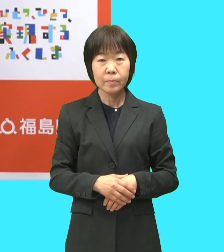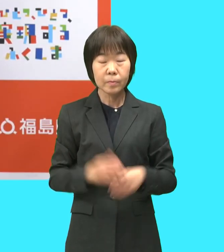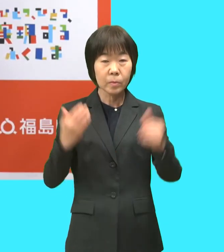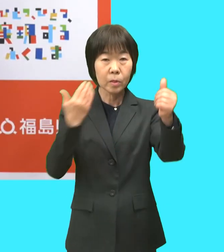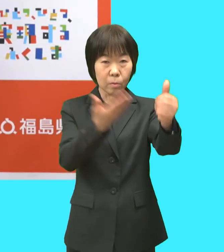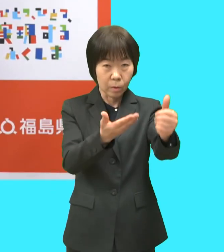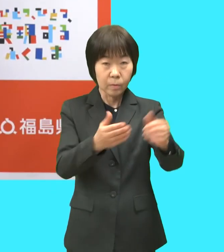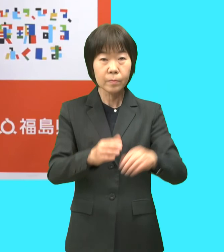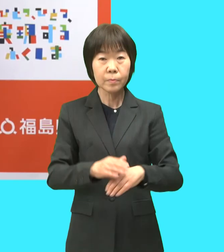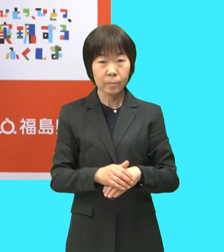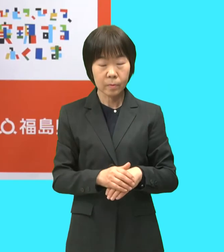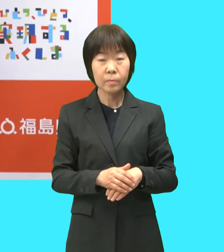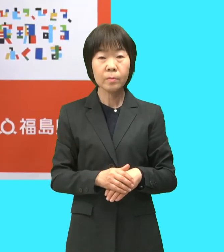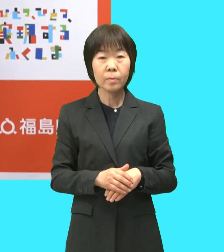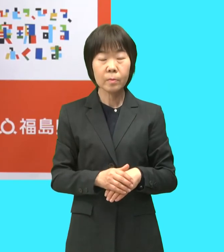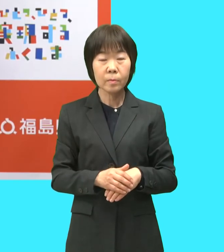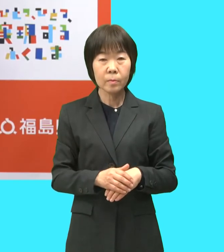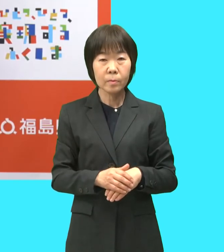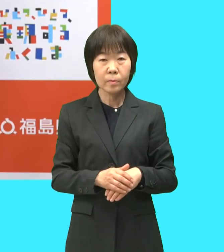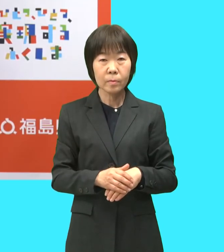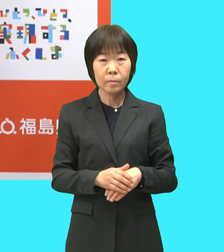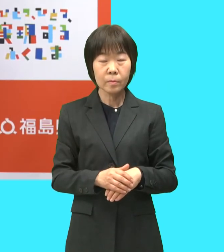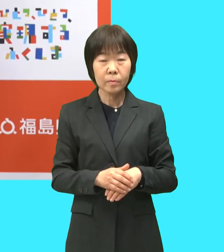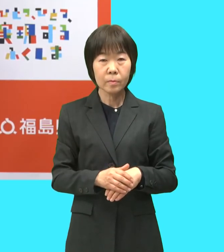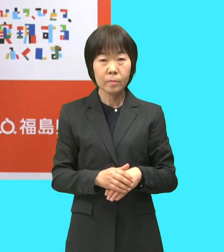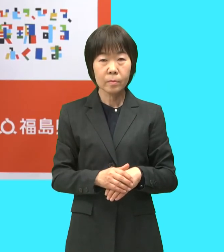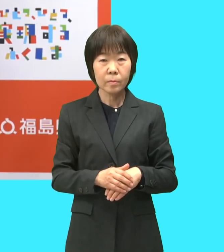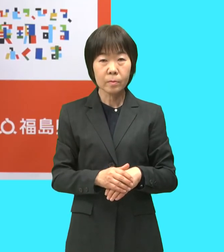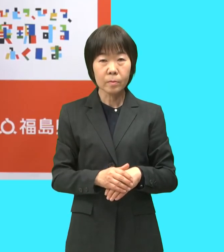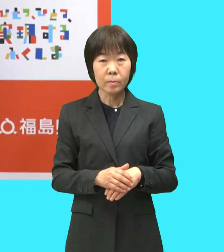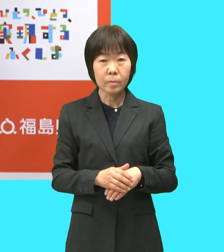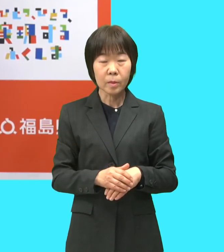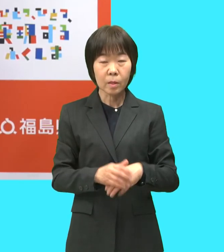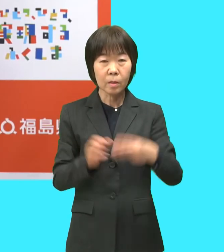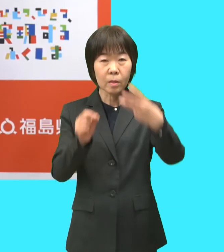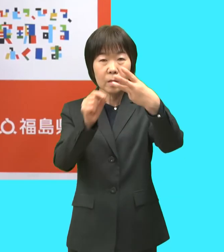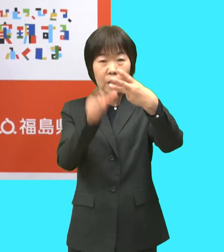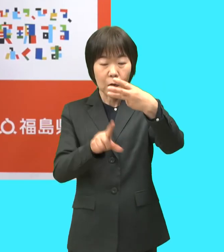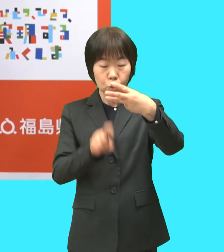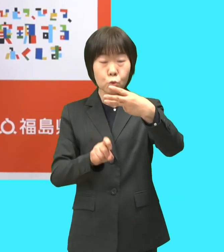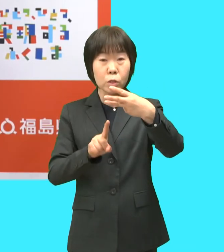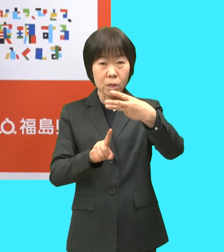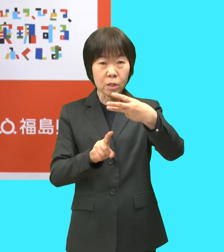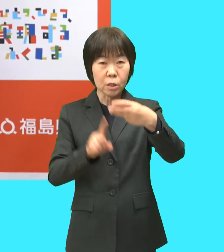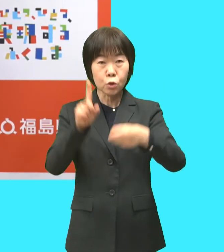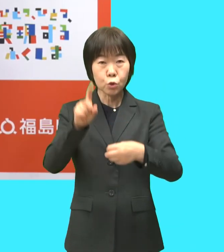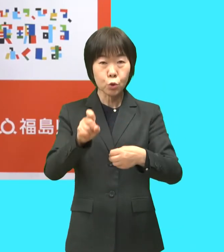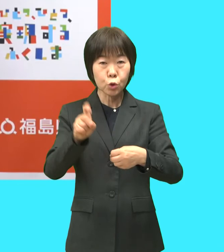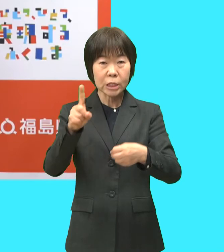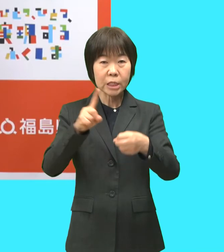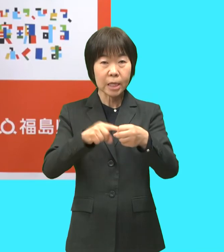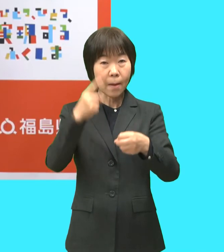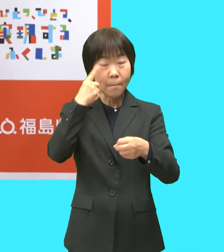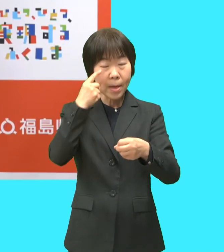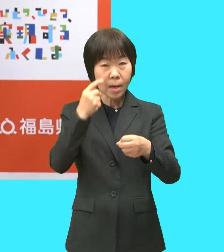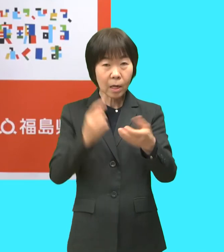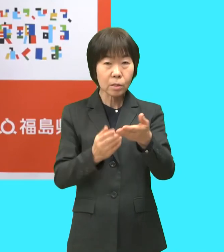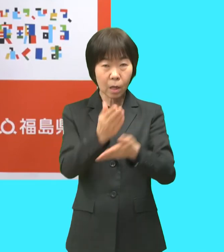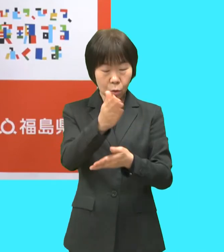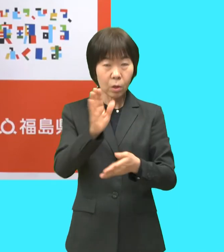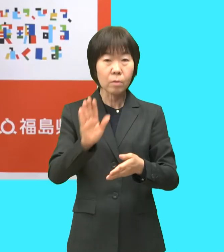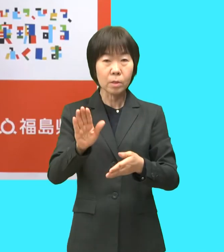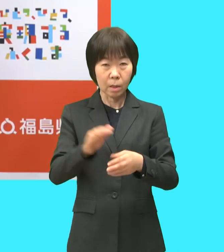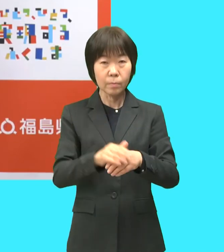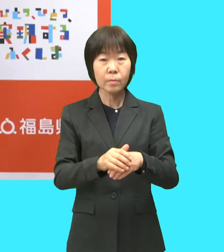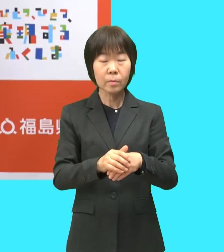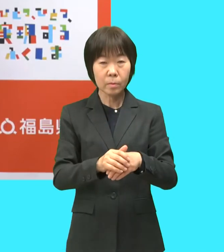毎日新聞の高橋と申します、はい、よろしくお願いします。 よろしくお願いします。 先日3月11日を迎えて、11年目のですね、日々が始まったかなと思うんですけれども、